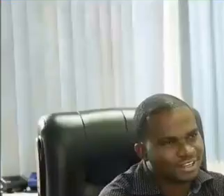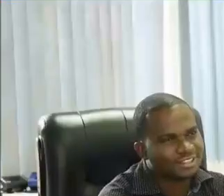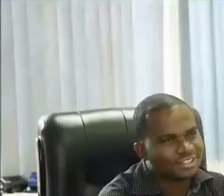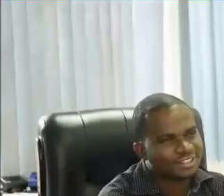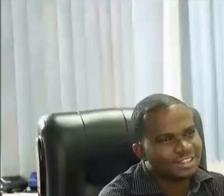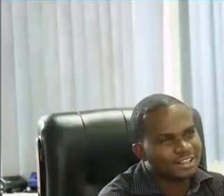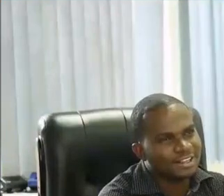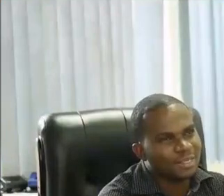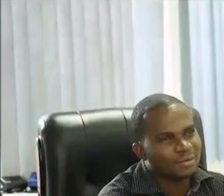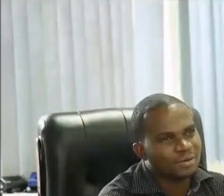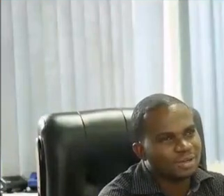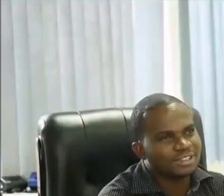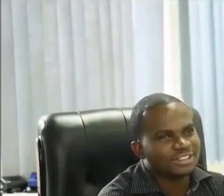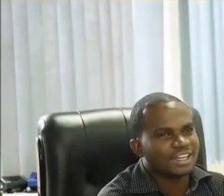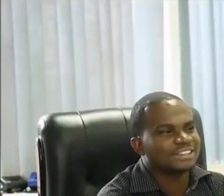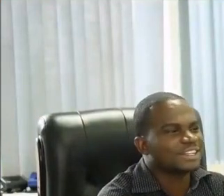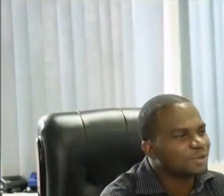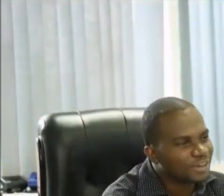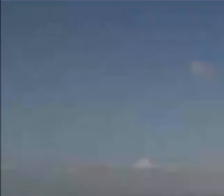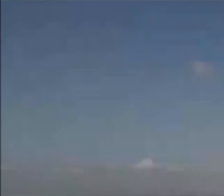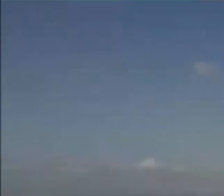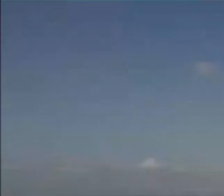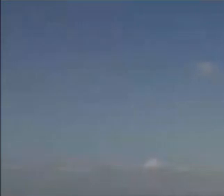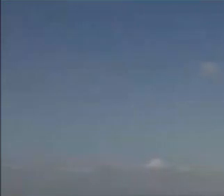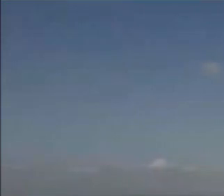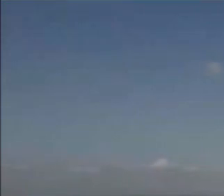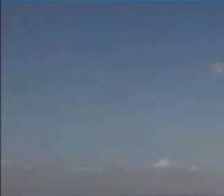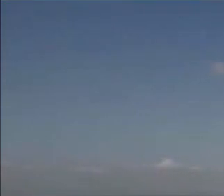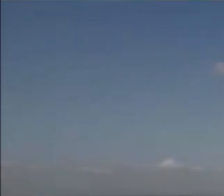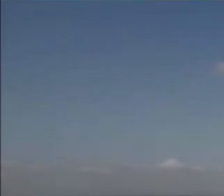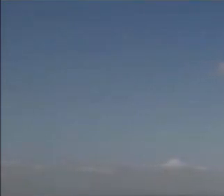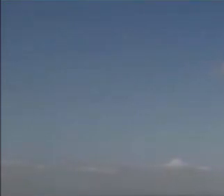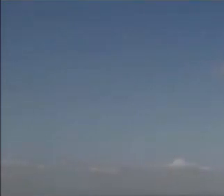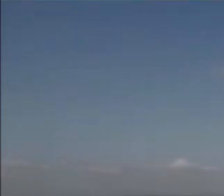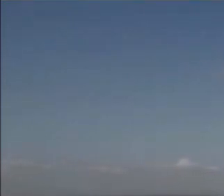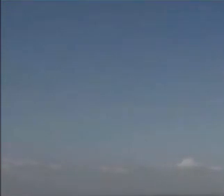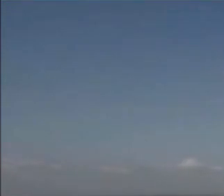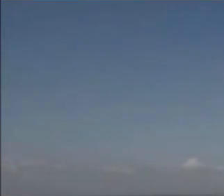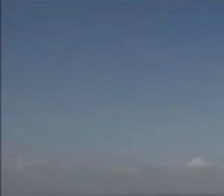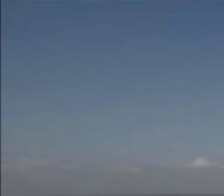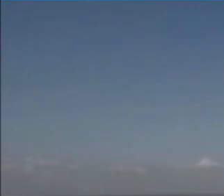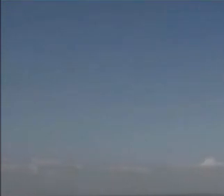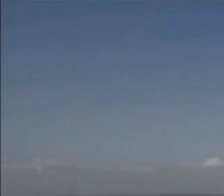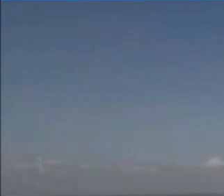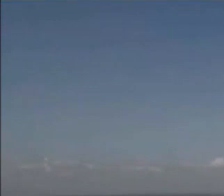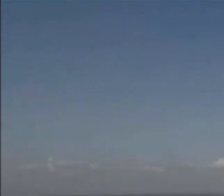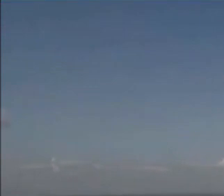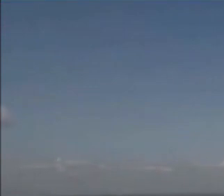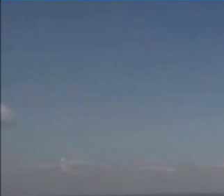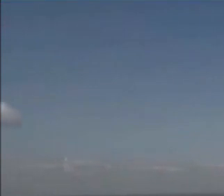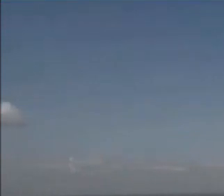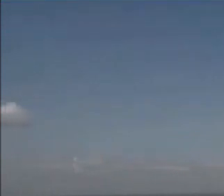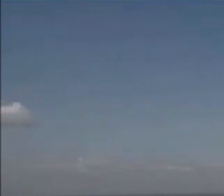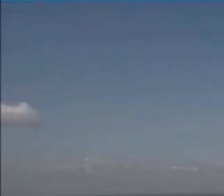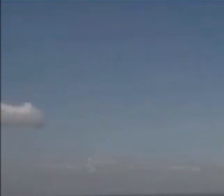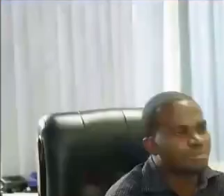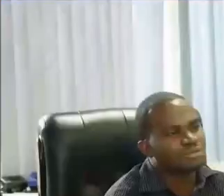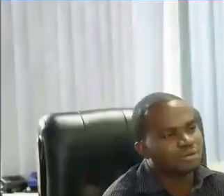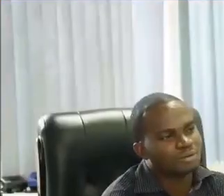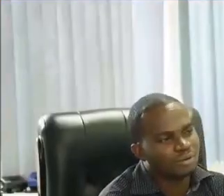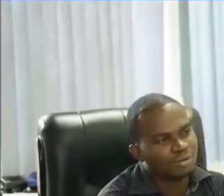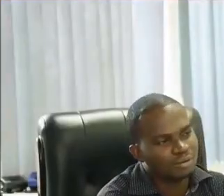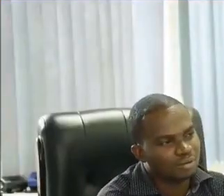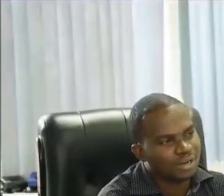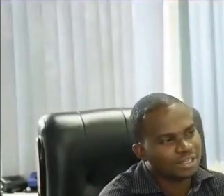movie. Nahisi kwamba nitakataliwa na watu ambao nitawapata. Mtu akijua mimi ni mwathirika, nitakosa mpenzi ama